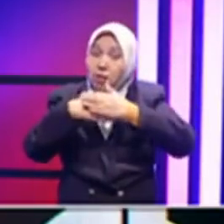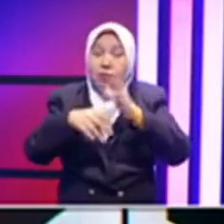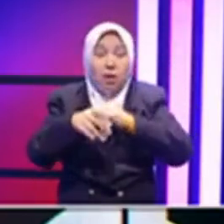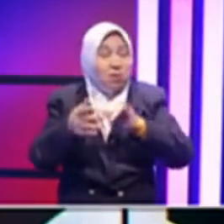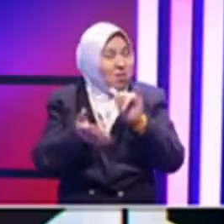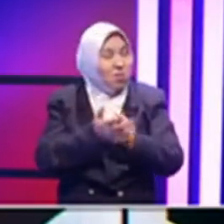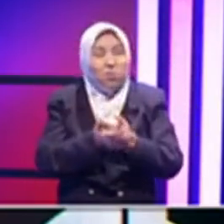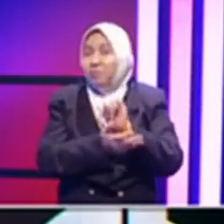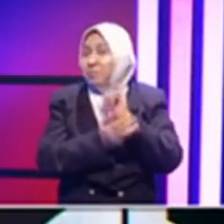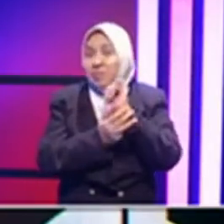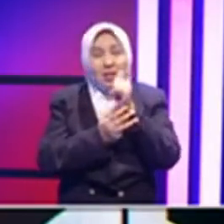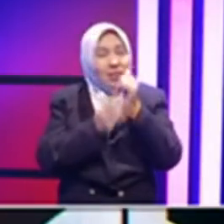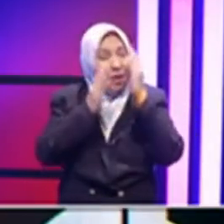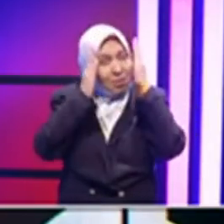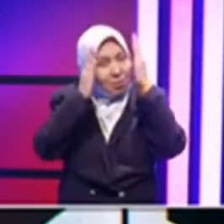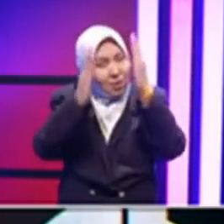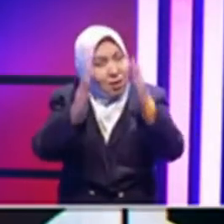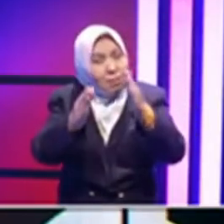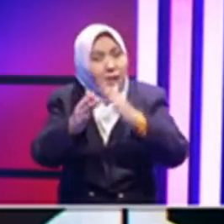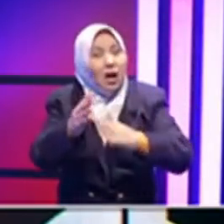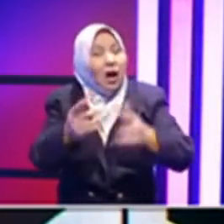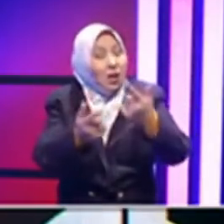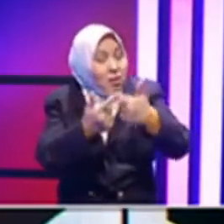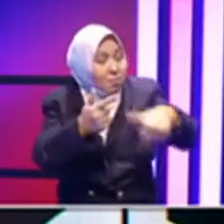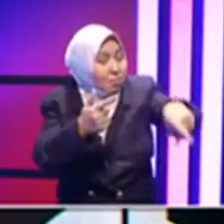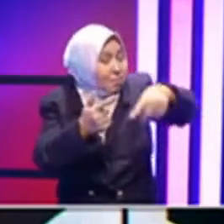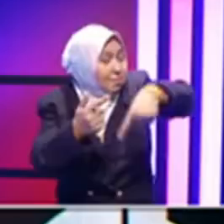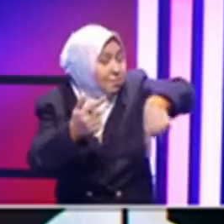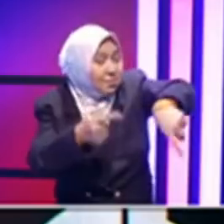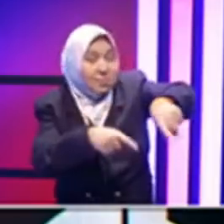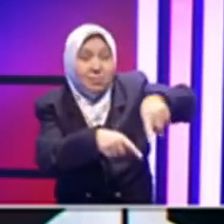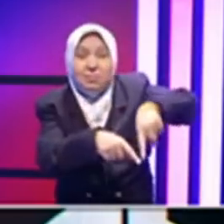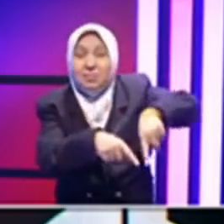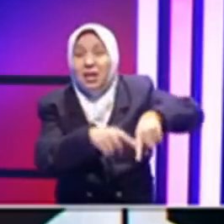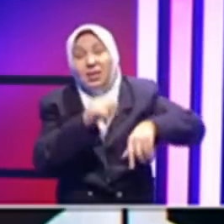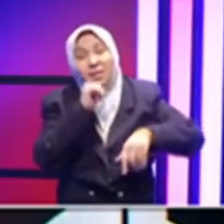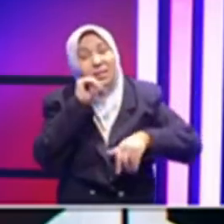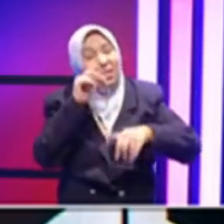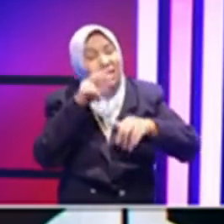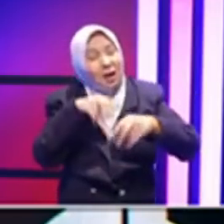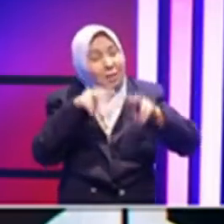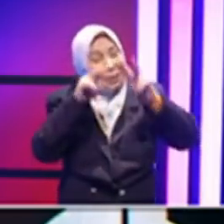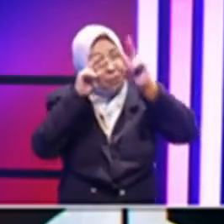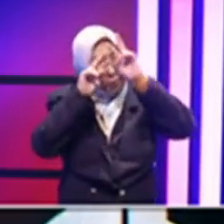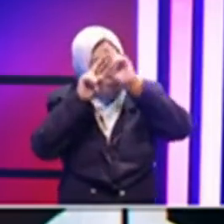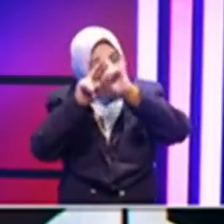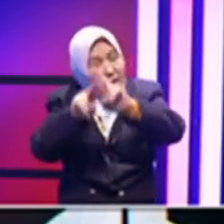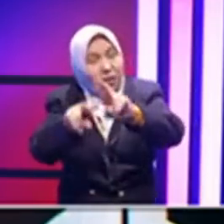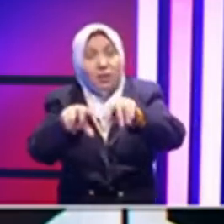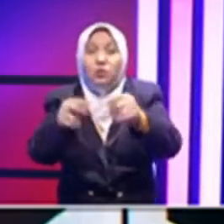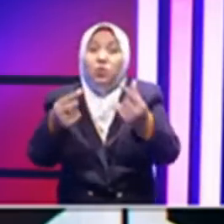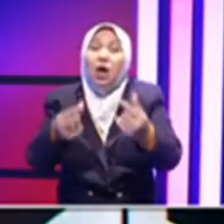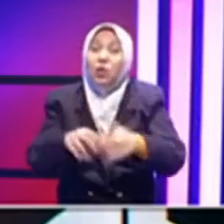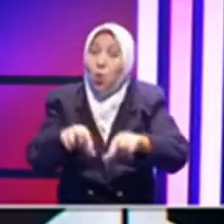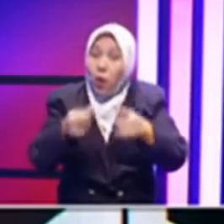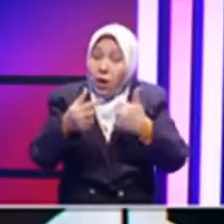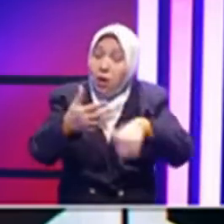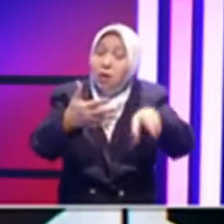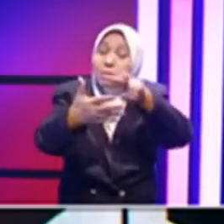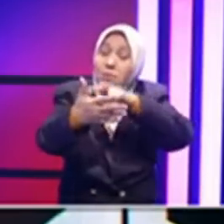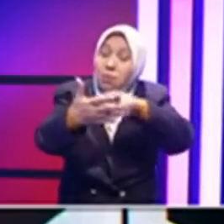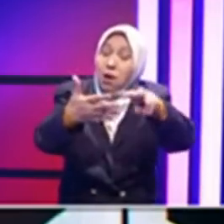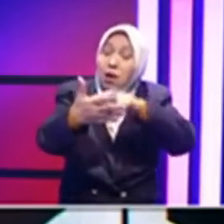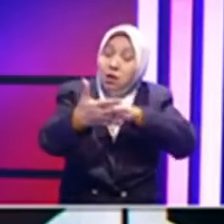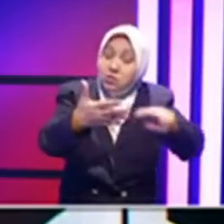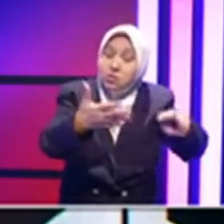tidak diberi perhatian kepada mereka yang tidak menghargai kepada Quran. Quran ini sesuatu yang dibaca